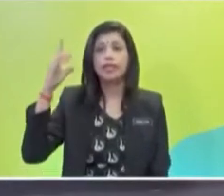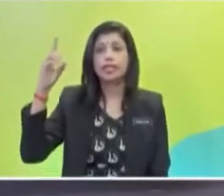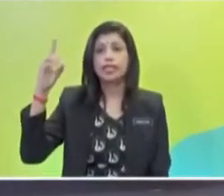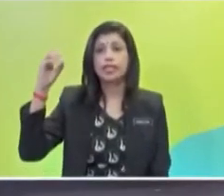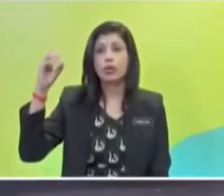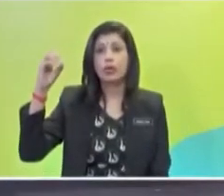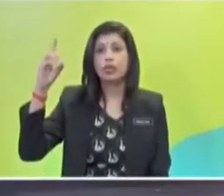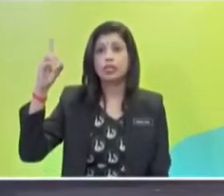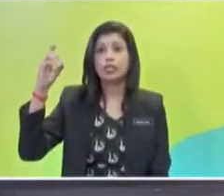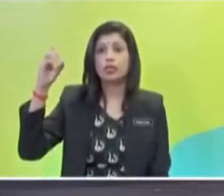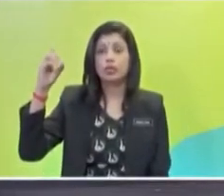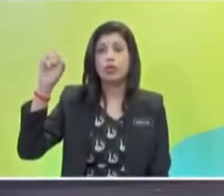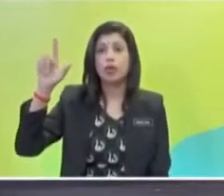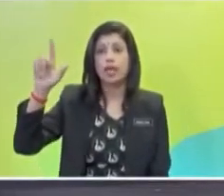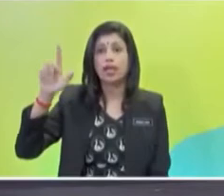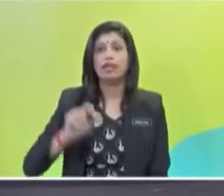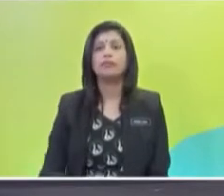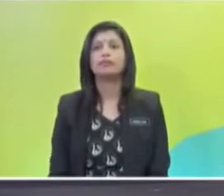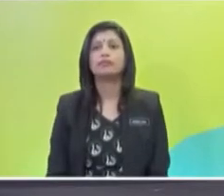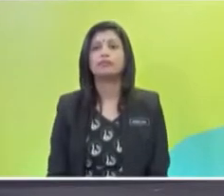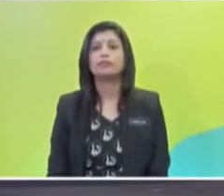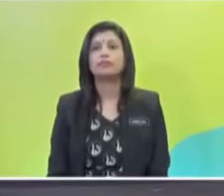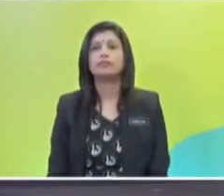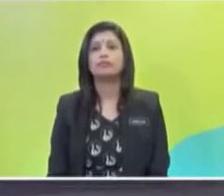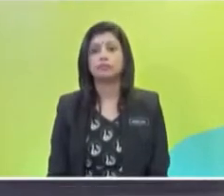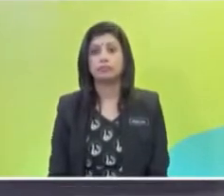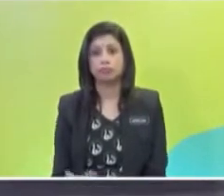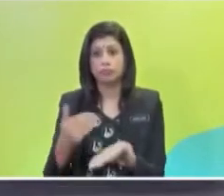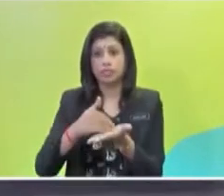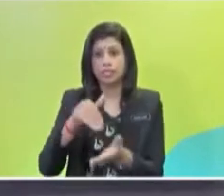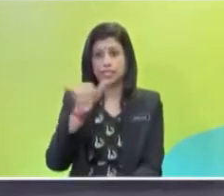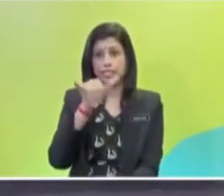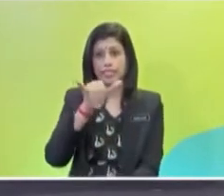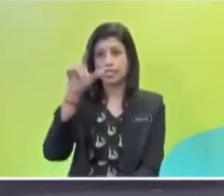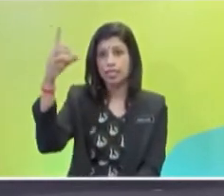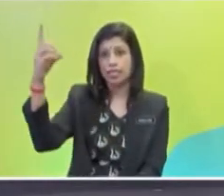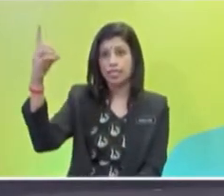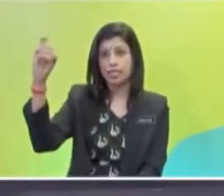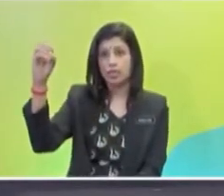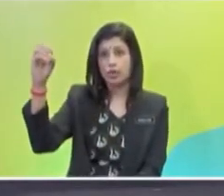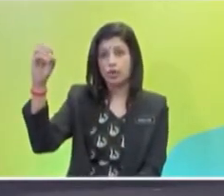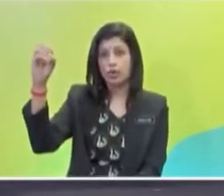Do, dol. Okey, jom kita eja sama-sama. D-O-Do,